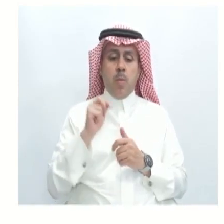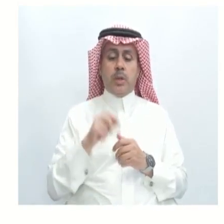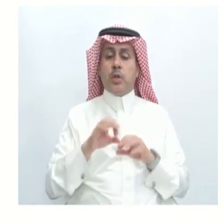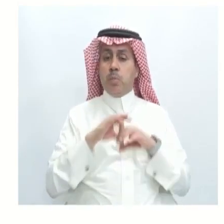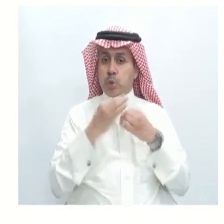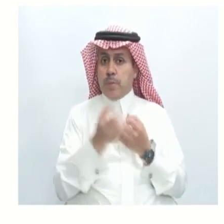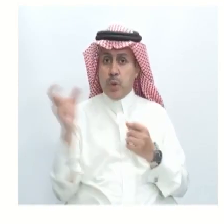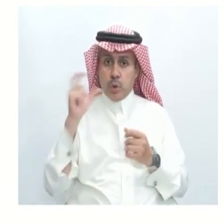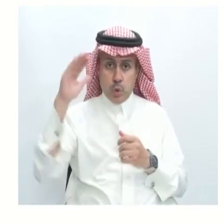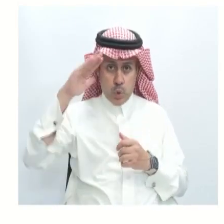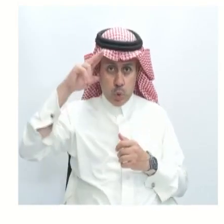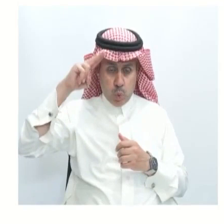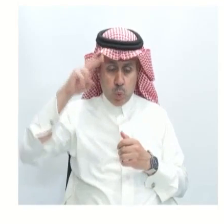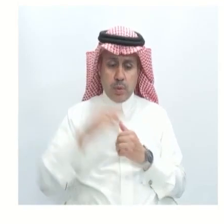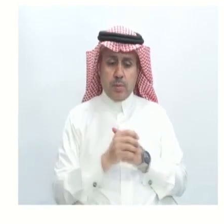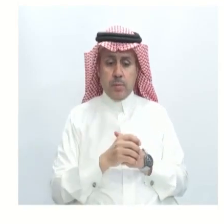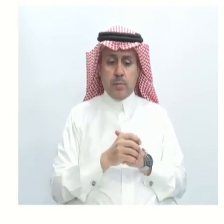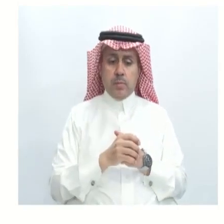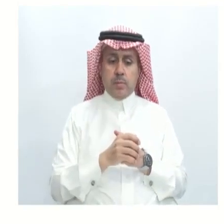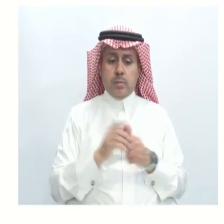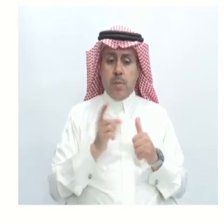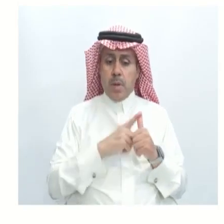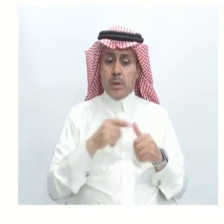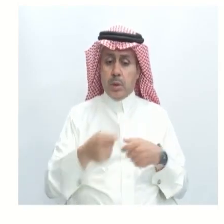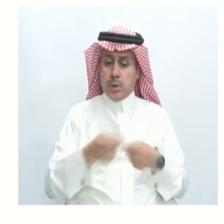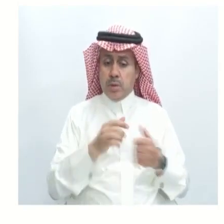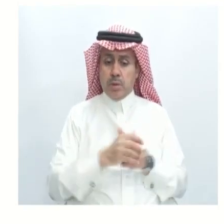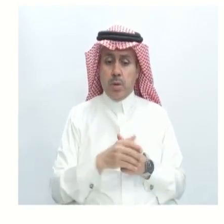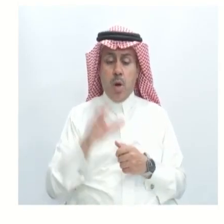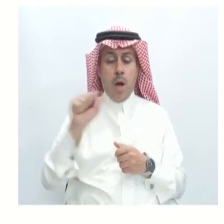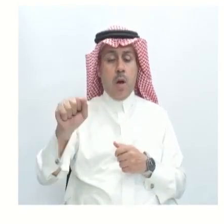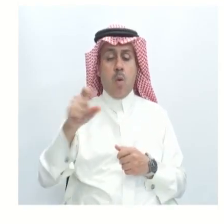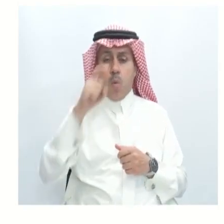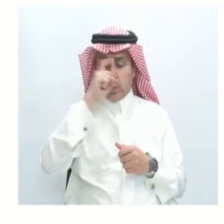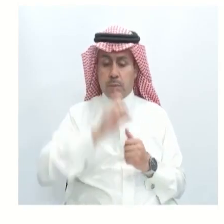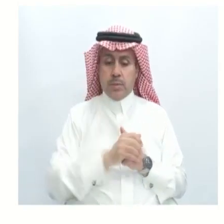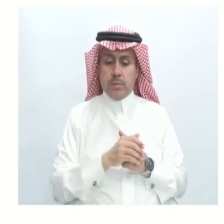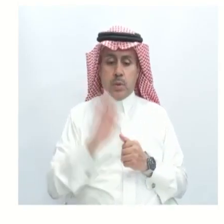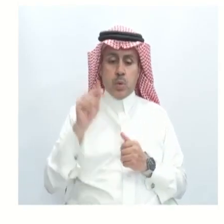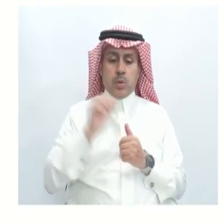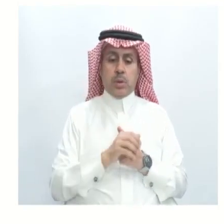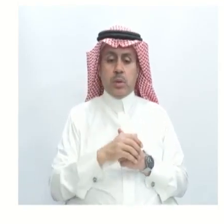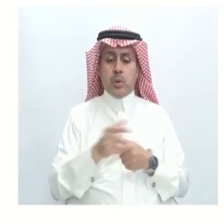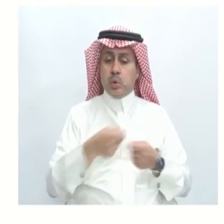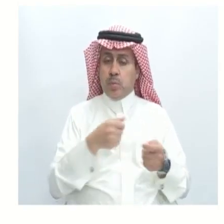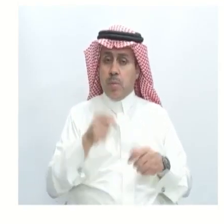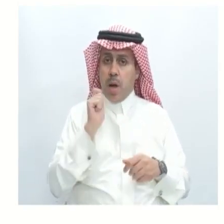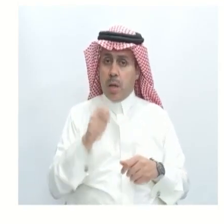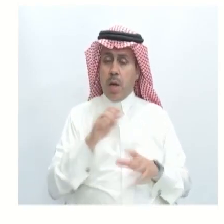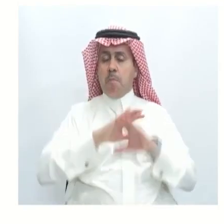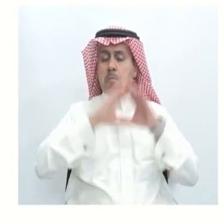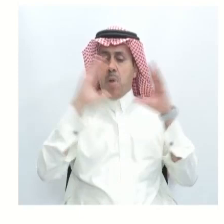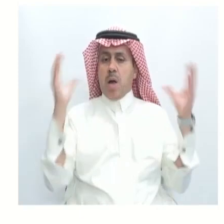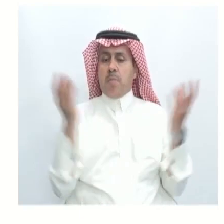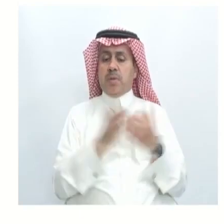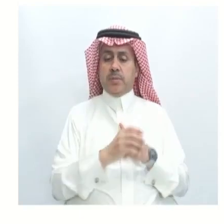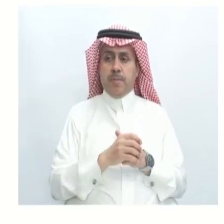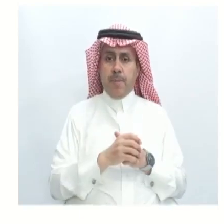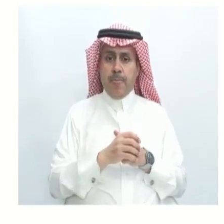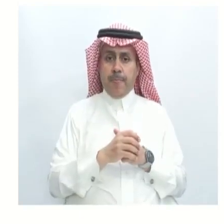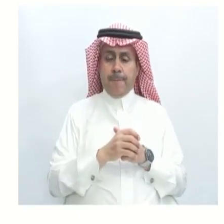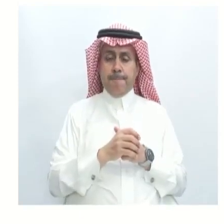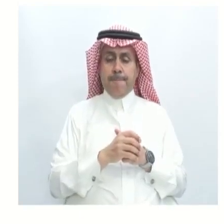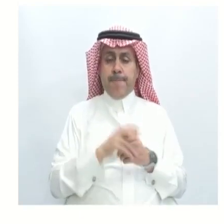الاقتصاديه الحقوق والواجبات سلطات الدوله الشؤون الماليه احكامنا هذا هذا